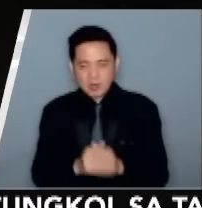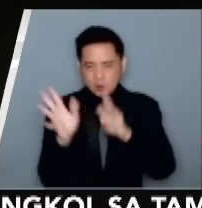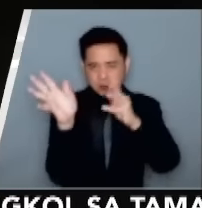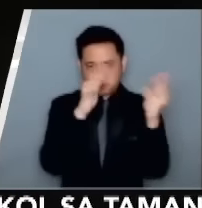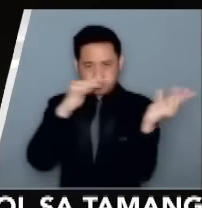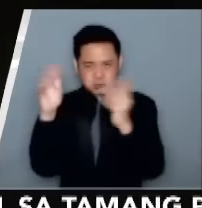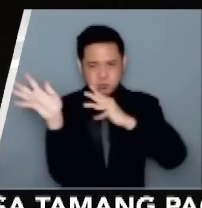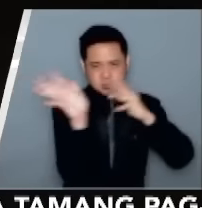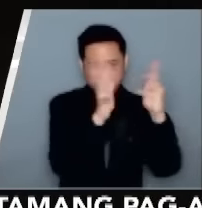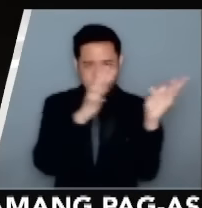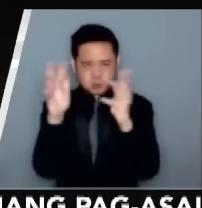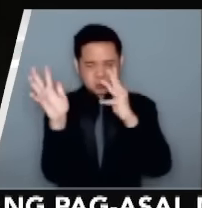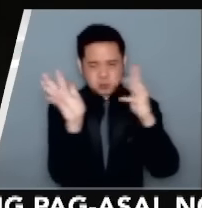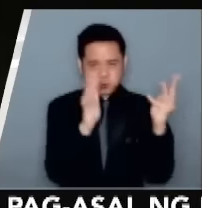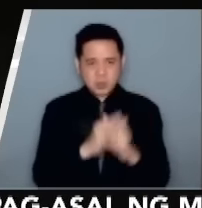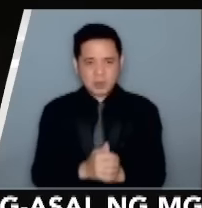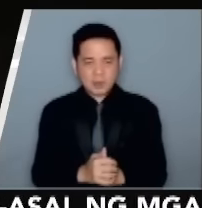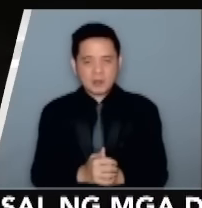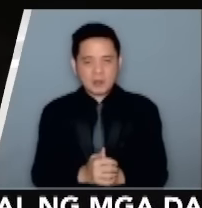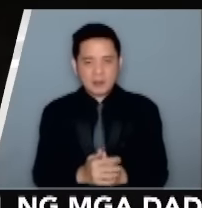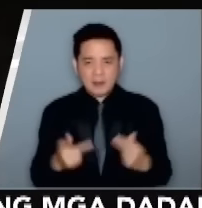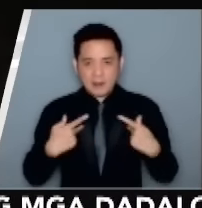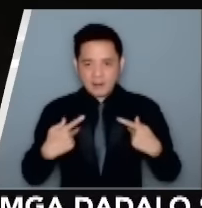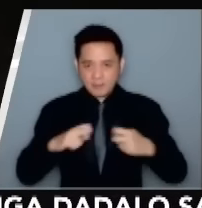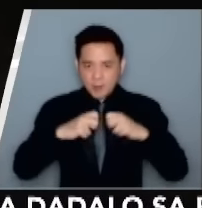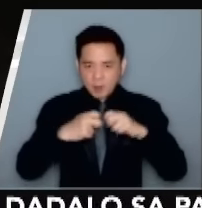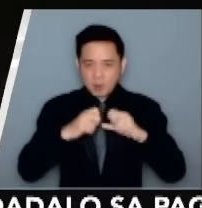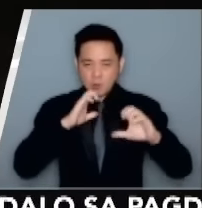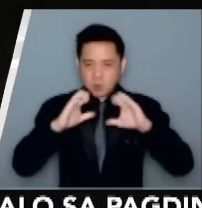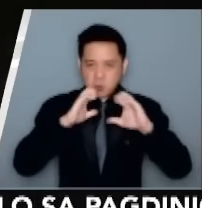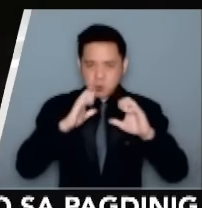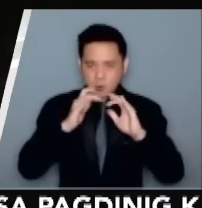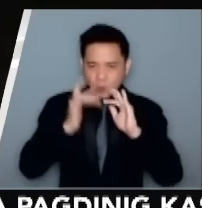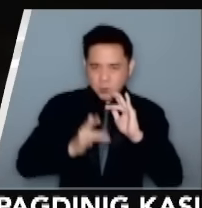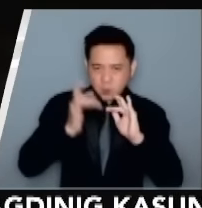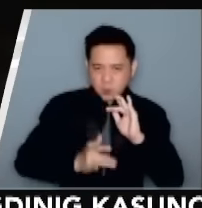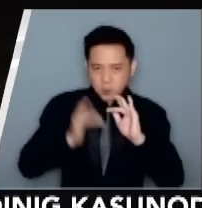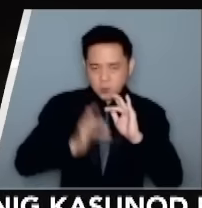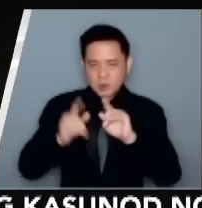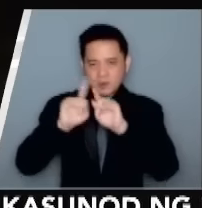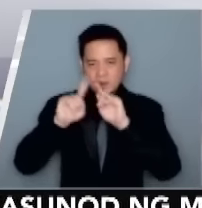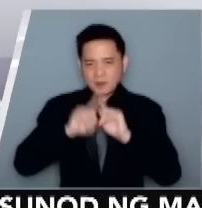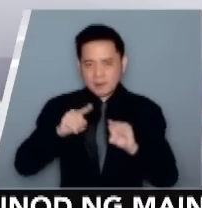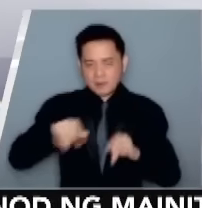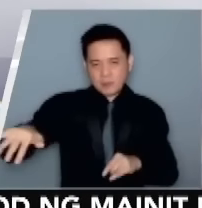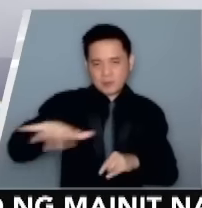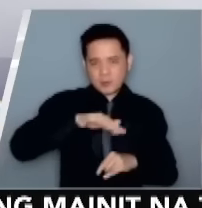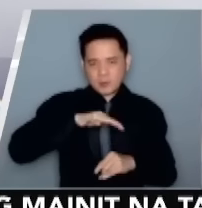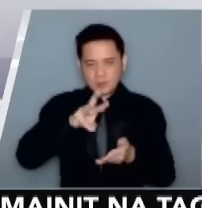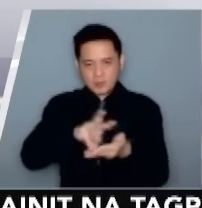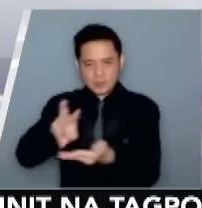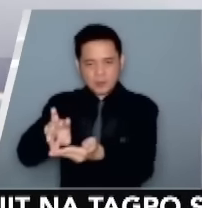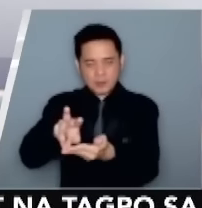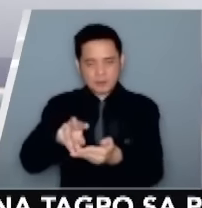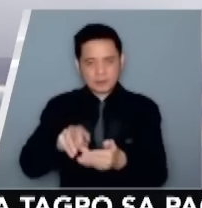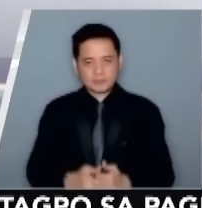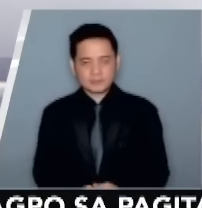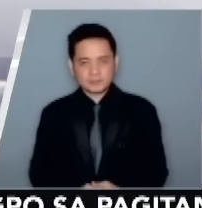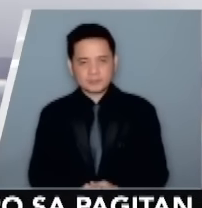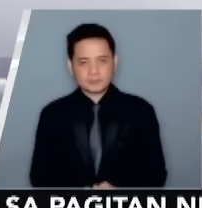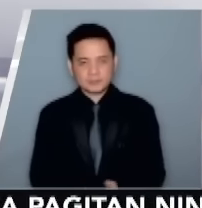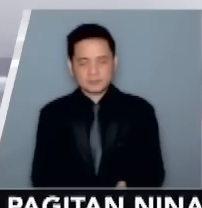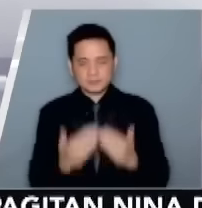nagkakaroon na ng problema sa linya ng komunikasyon sa ilang lugar sa probinsya ng Cagayan Em Maraming salamat Jasmine